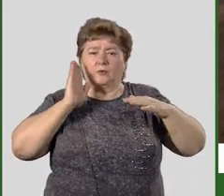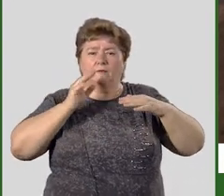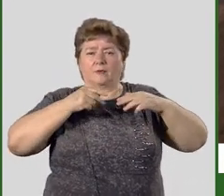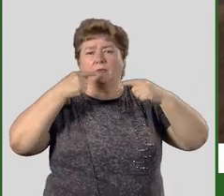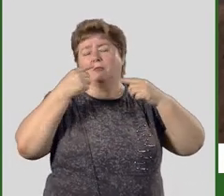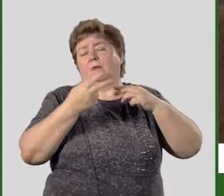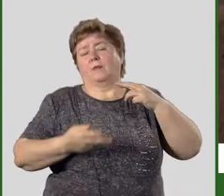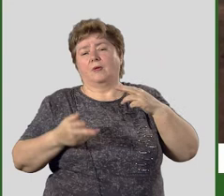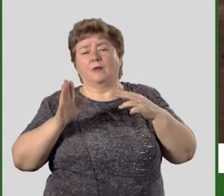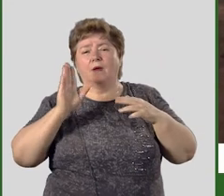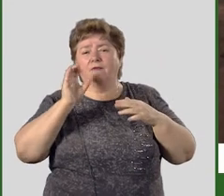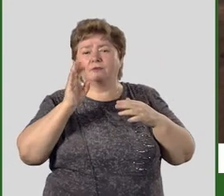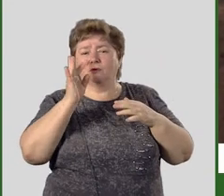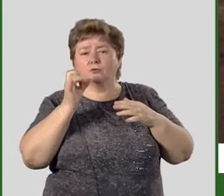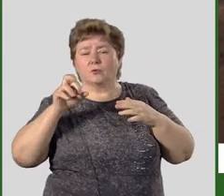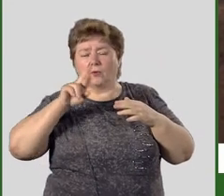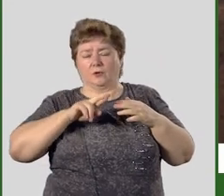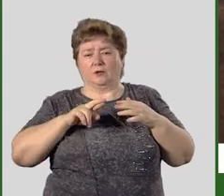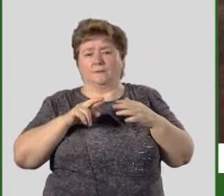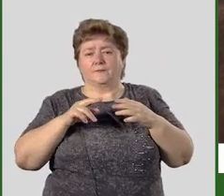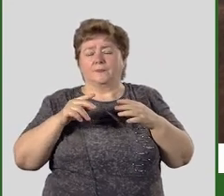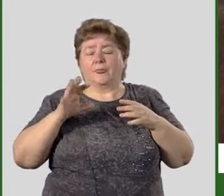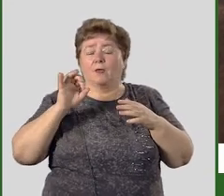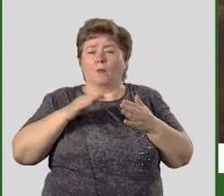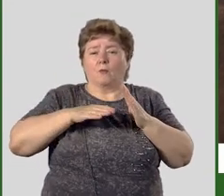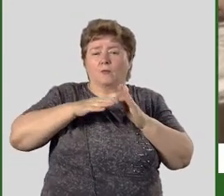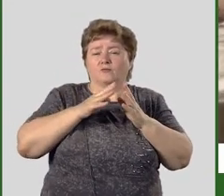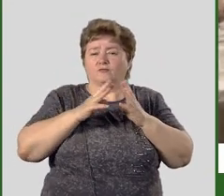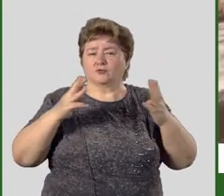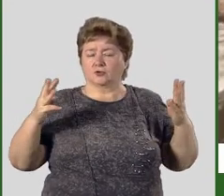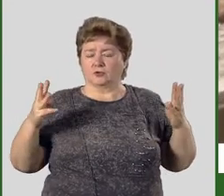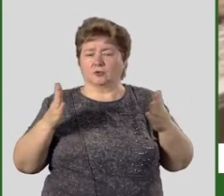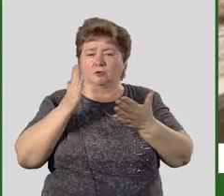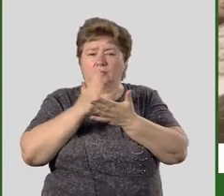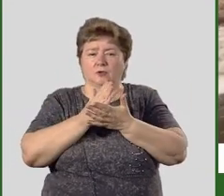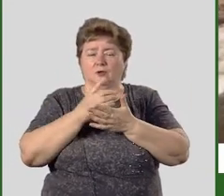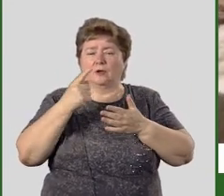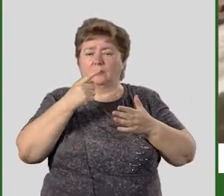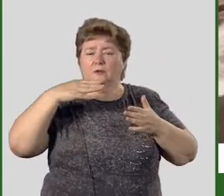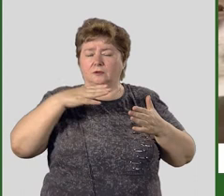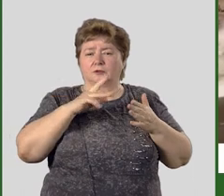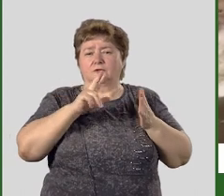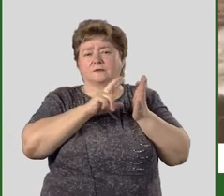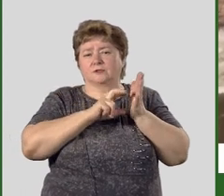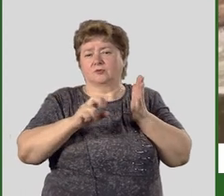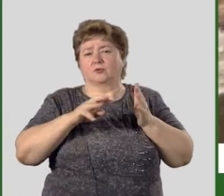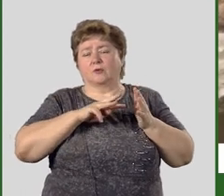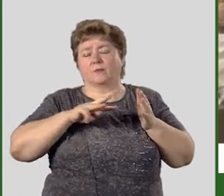водопадов мира – Виктория. Он достигает в ширину 1800